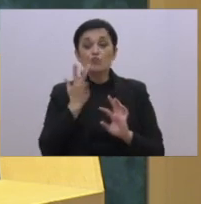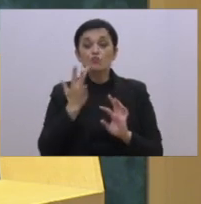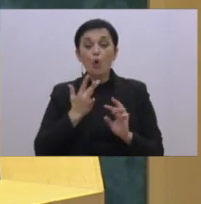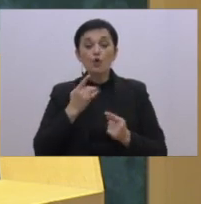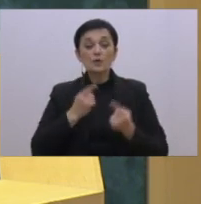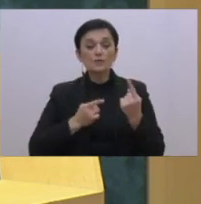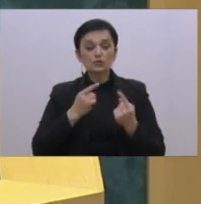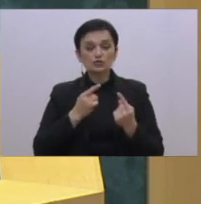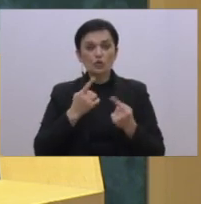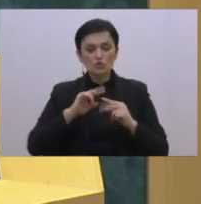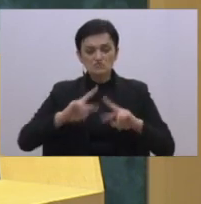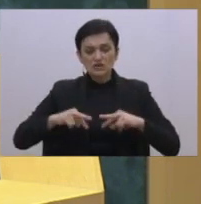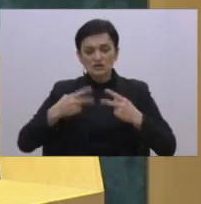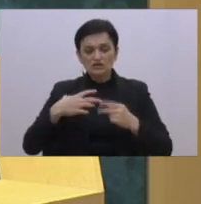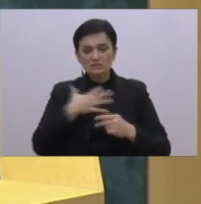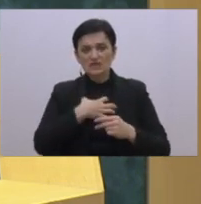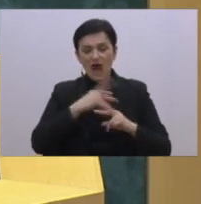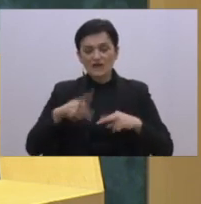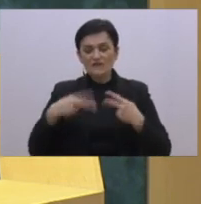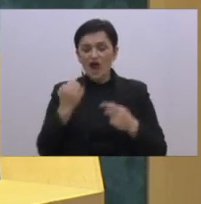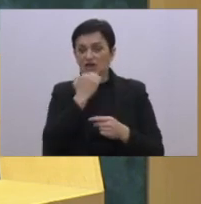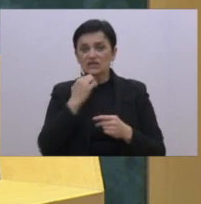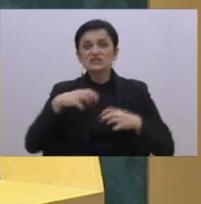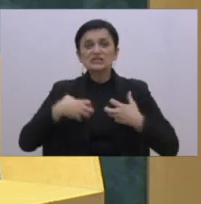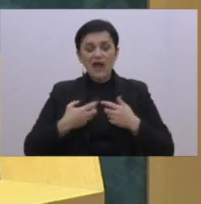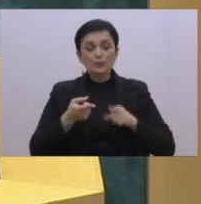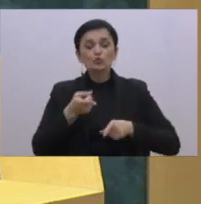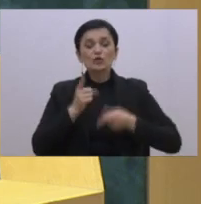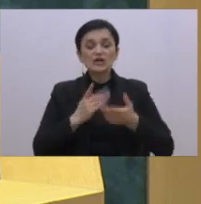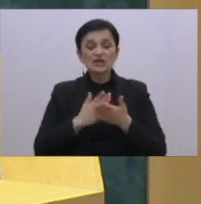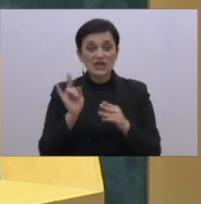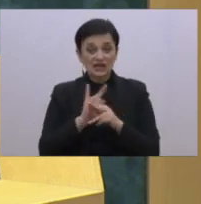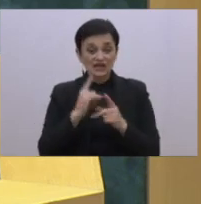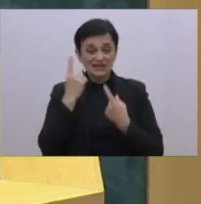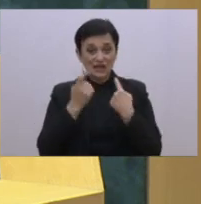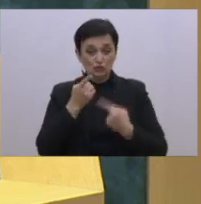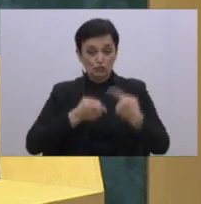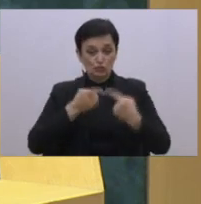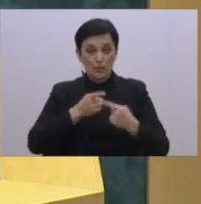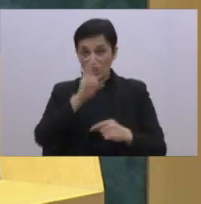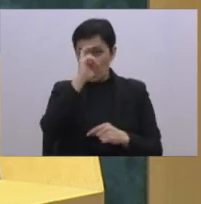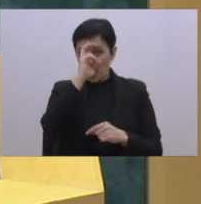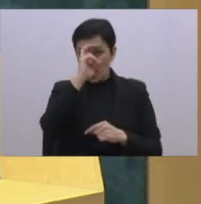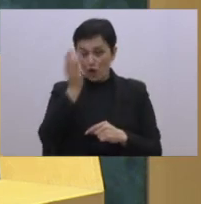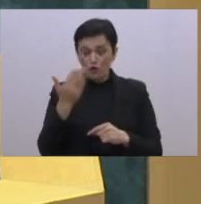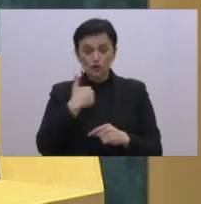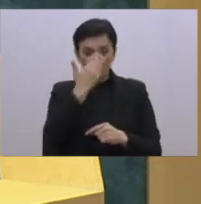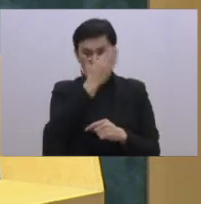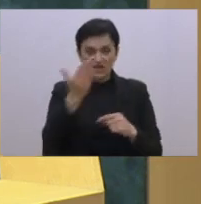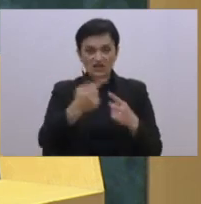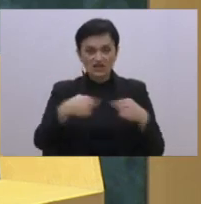ბრძოლის მთავარია რაღაც აქცია. სამწუხარო რეალობაა, რომ ამ დეზინფორმაციასთან ბრძოლა ხელისუფლებას და ჩვენ